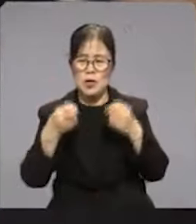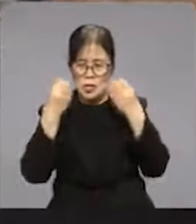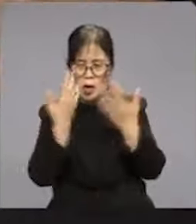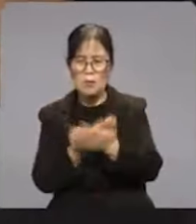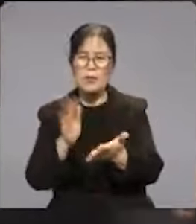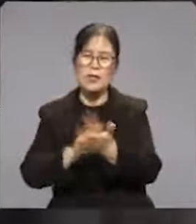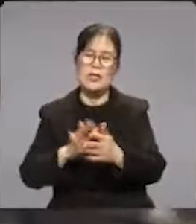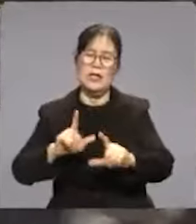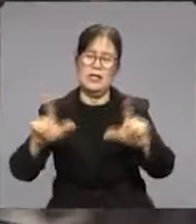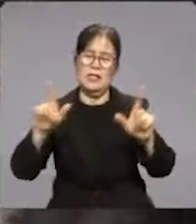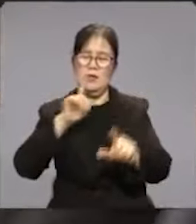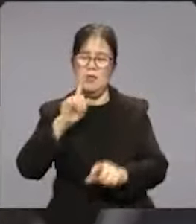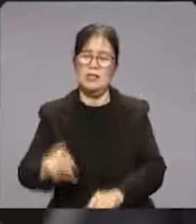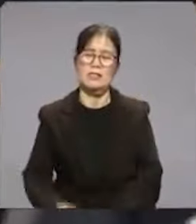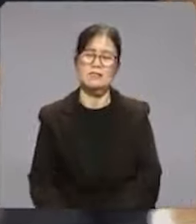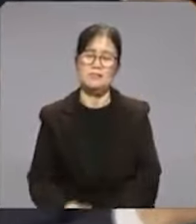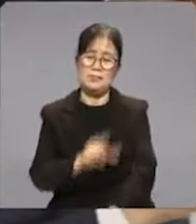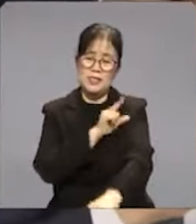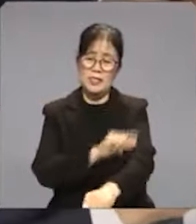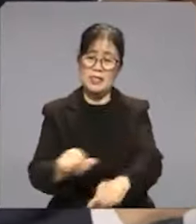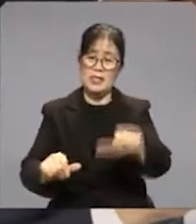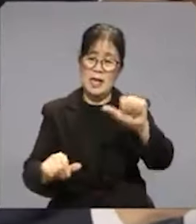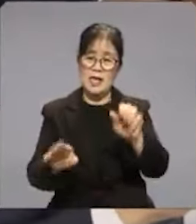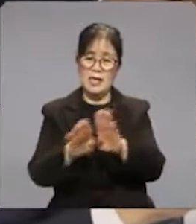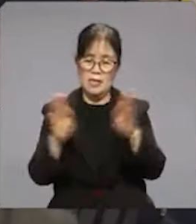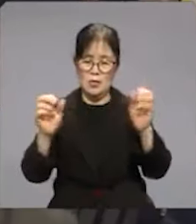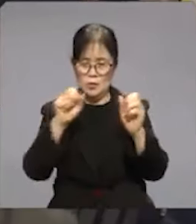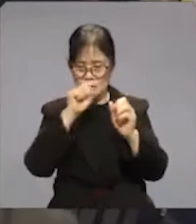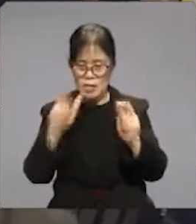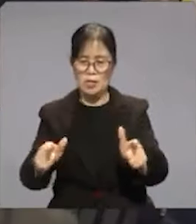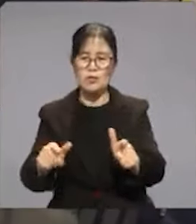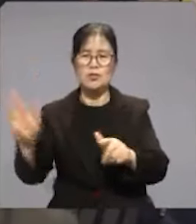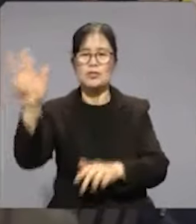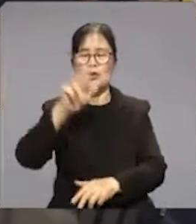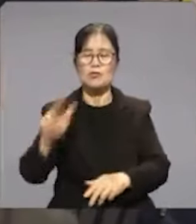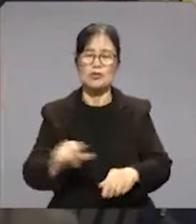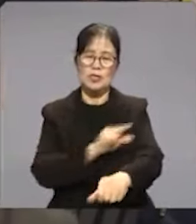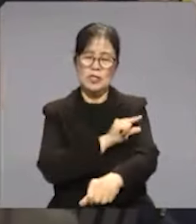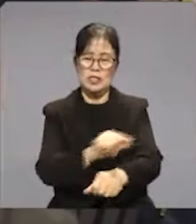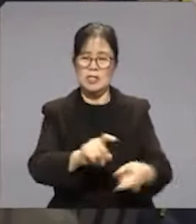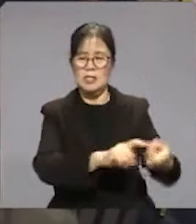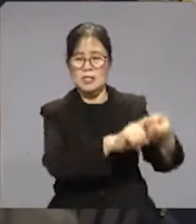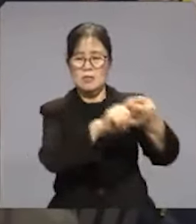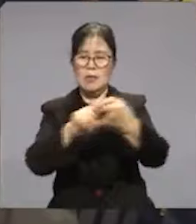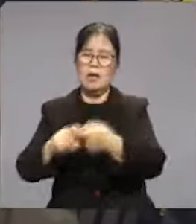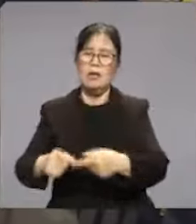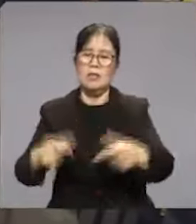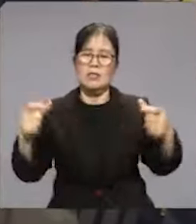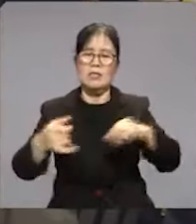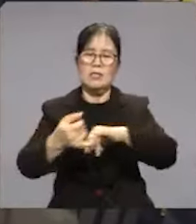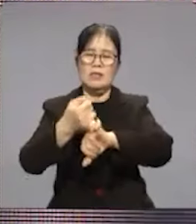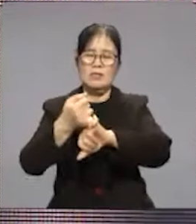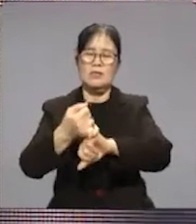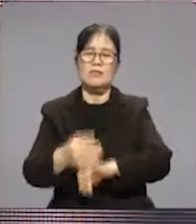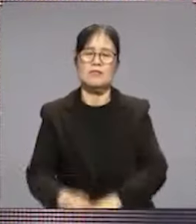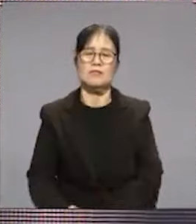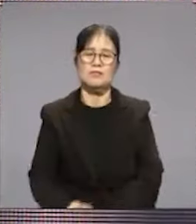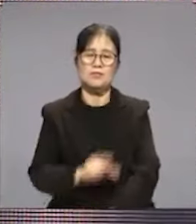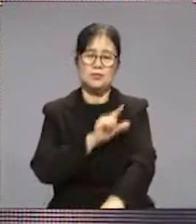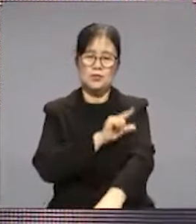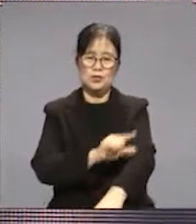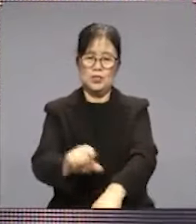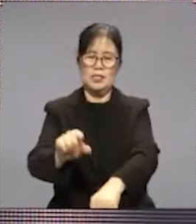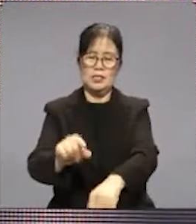평가했습니다. GTX-A 개통을 계기로 전국적인 GTX망 확대를 약속했습니다.